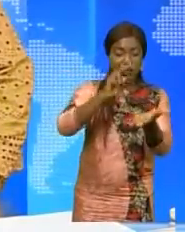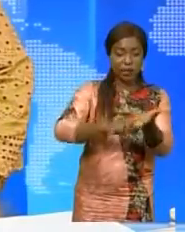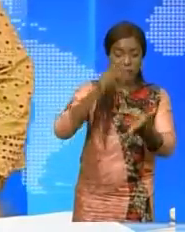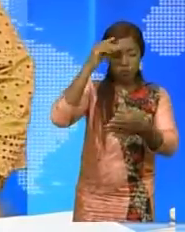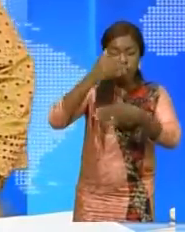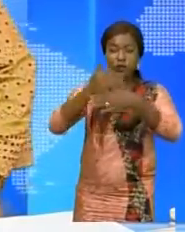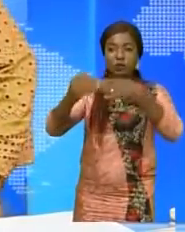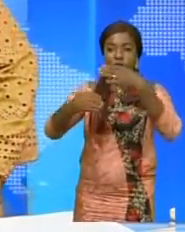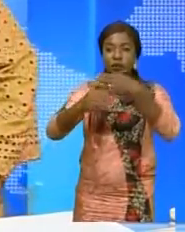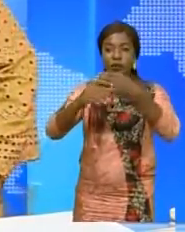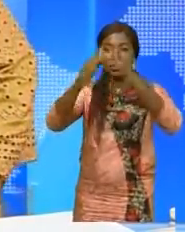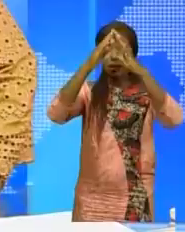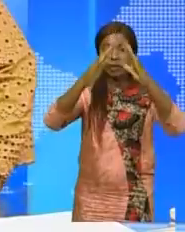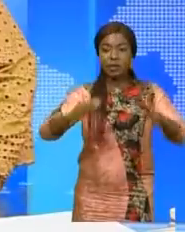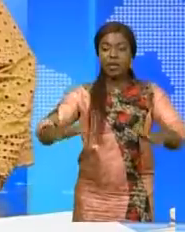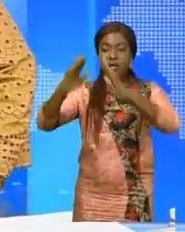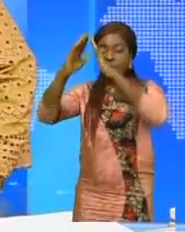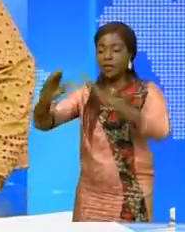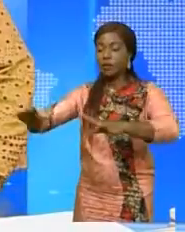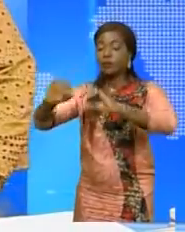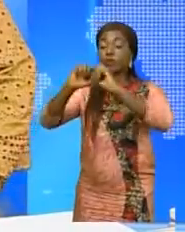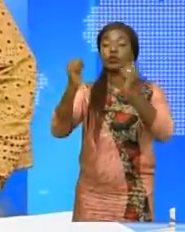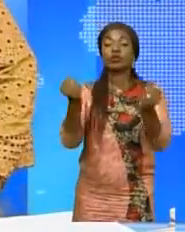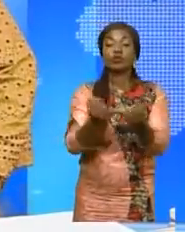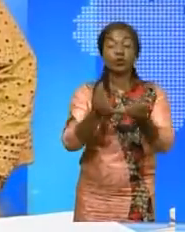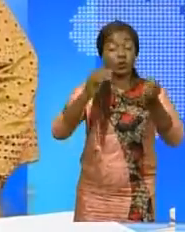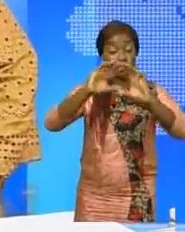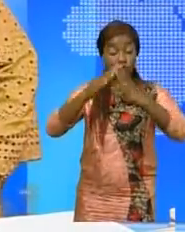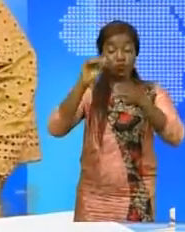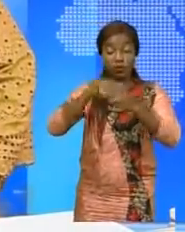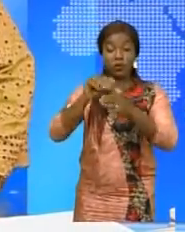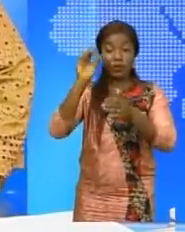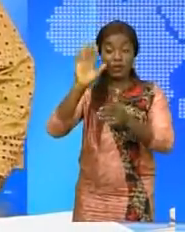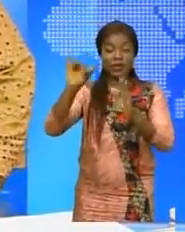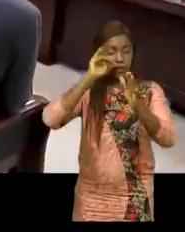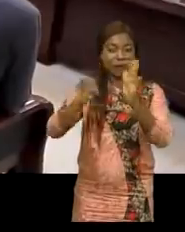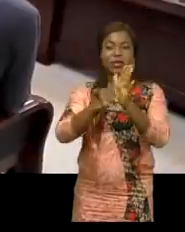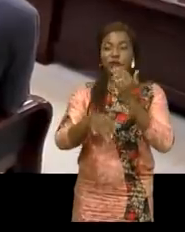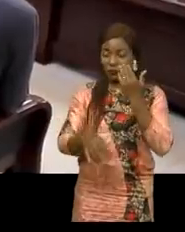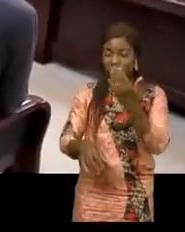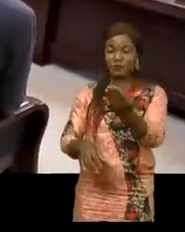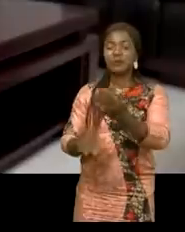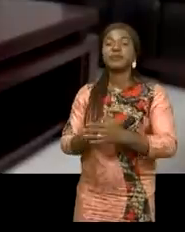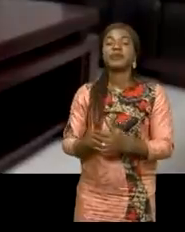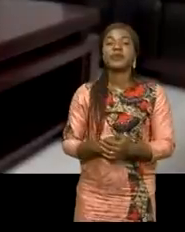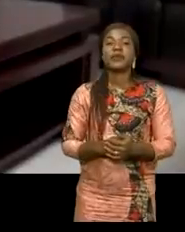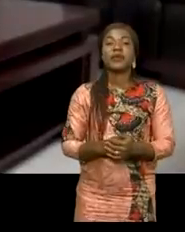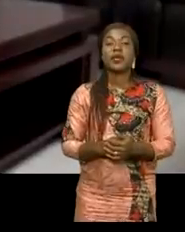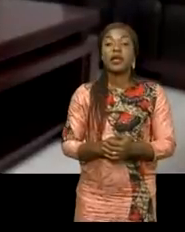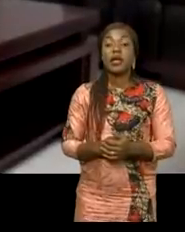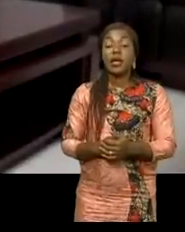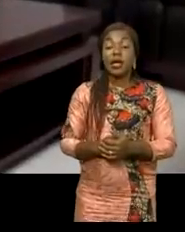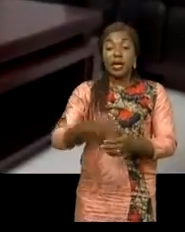des logements des logements sociaux des to d'assez compenser et dit à l'ats le ministre du commerce extérieur